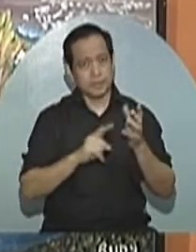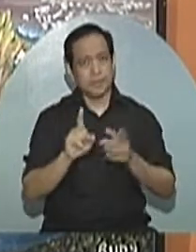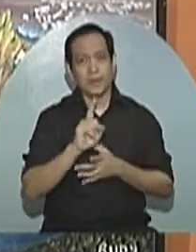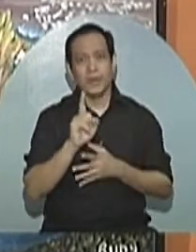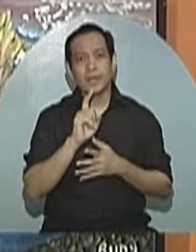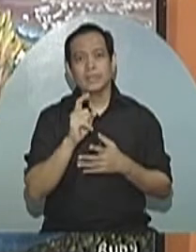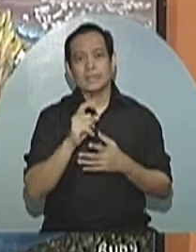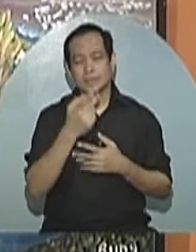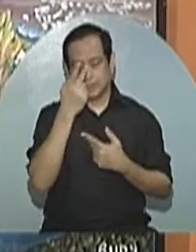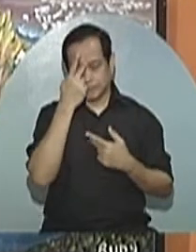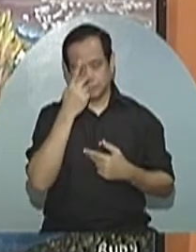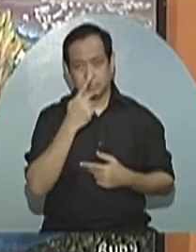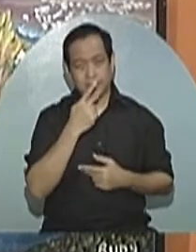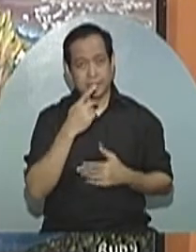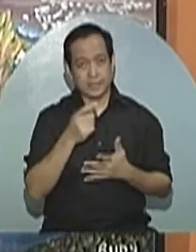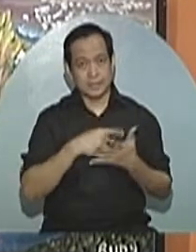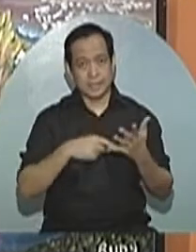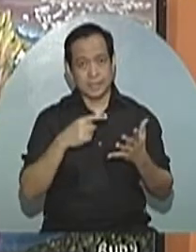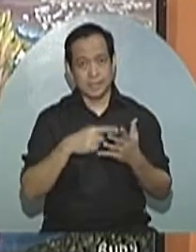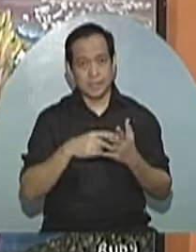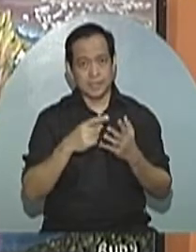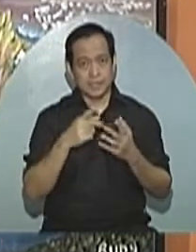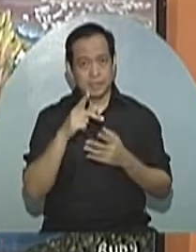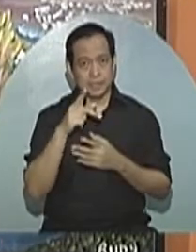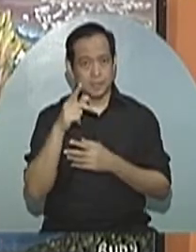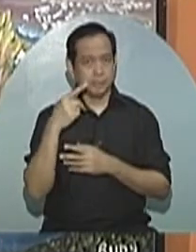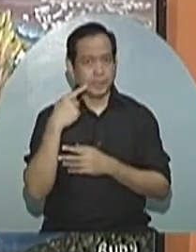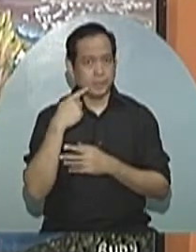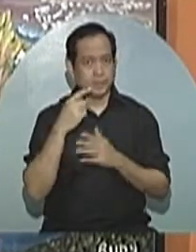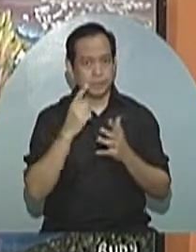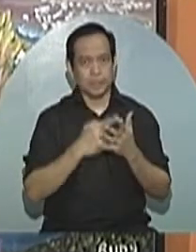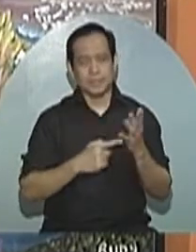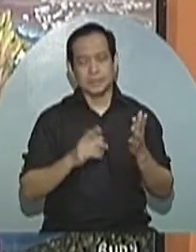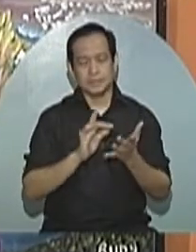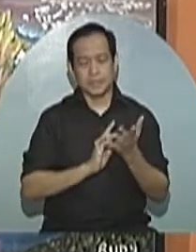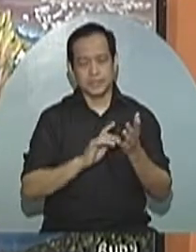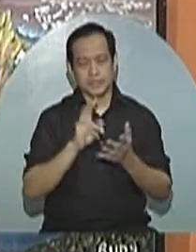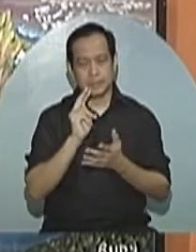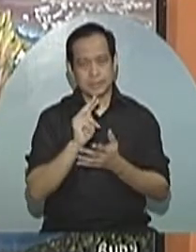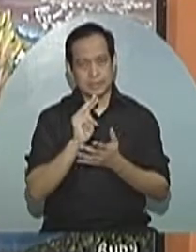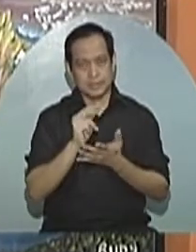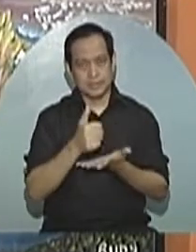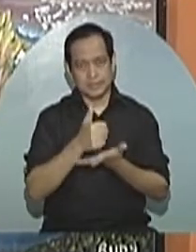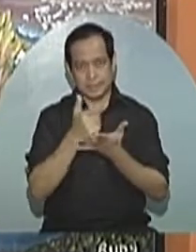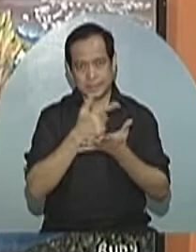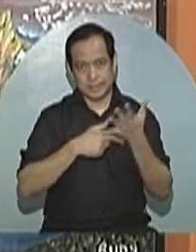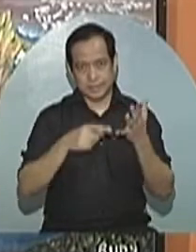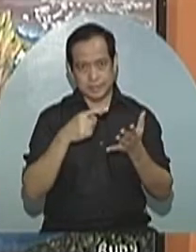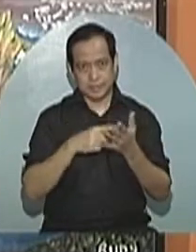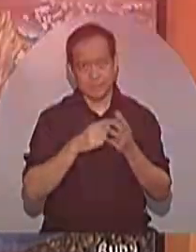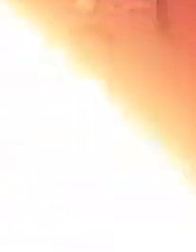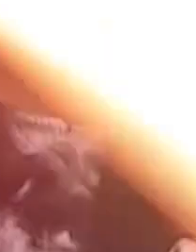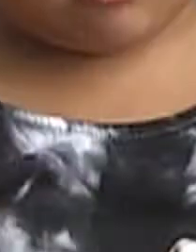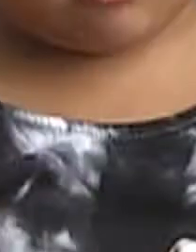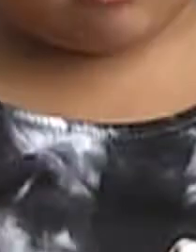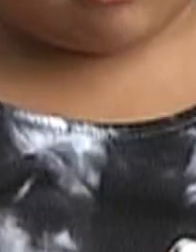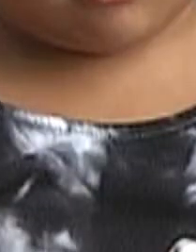ang mga magulang ni Precious? Anong tulong medikal ang kanyang kinakailangan? Subaybayan natin ang kanyang kwento.